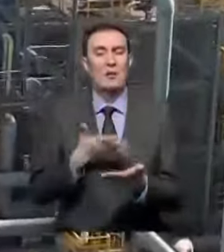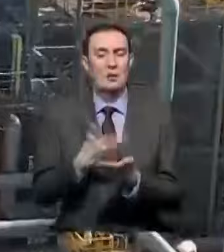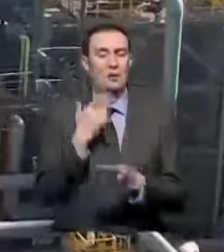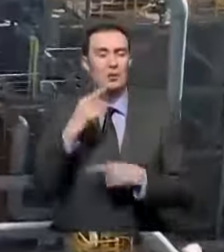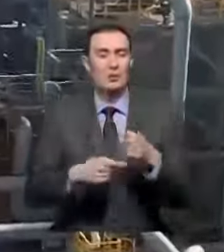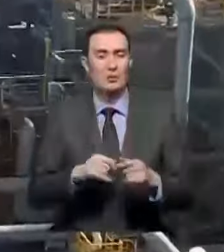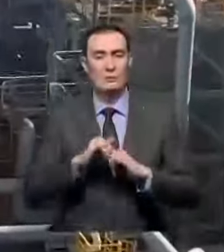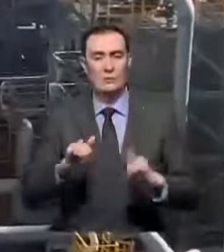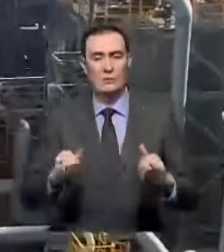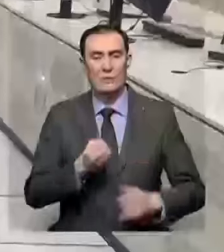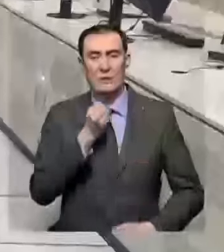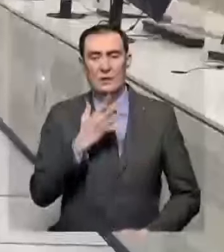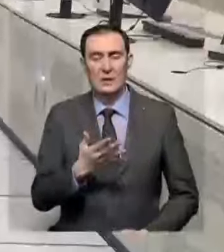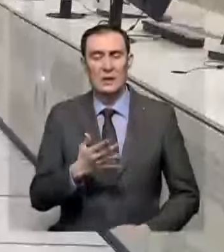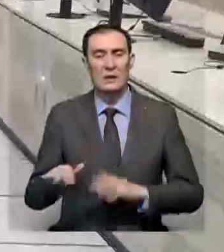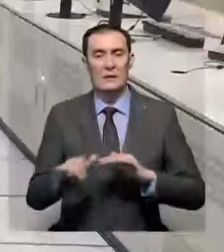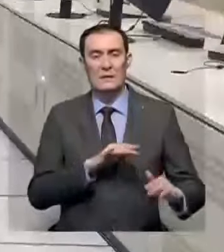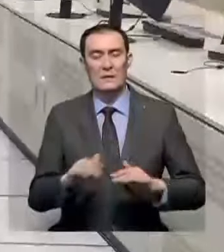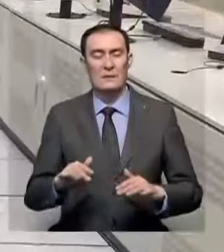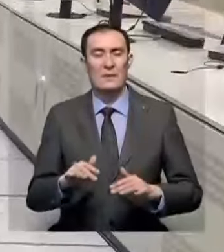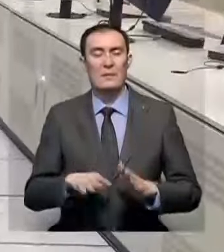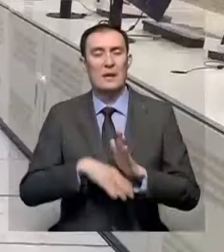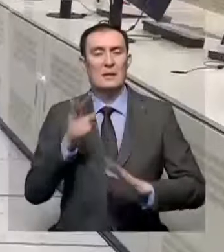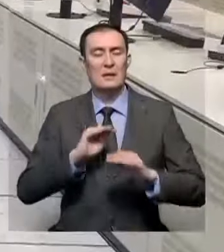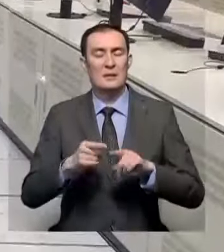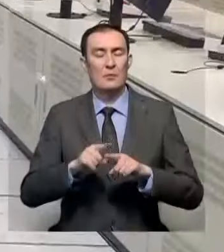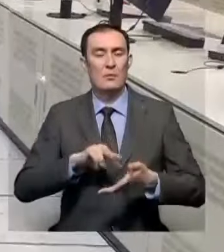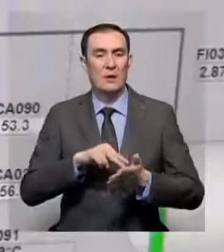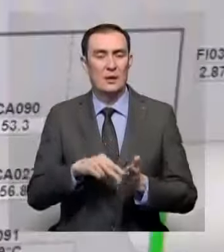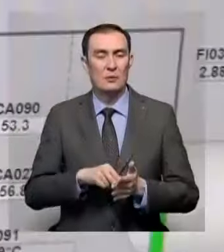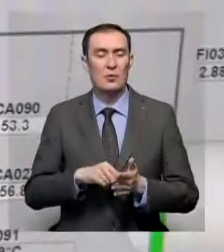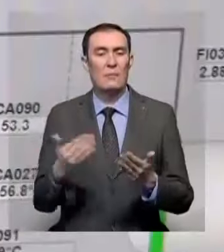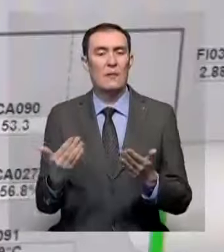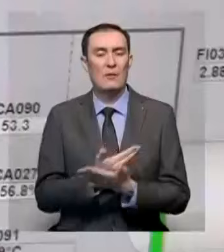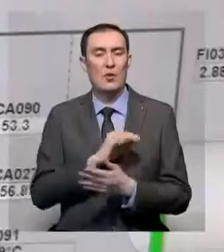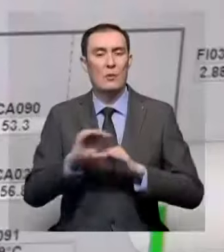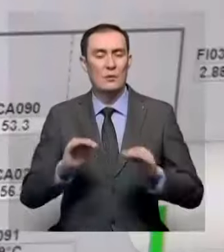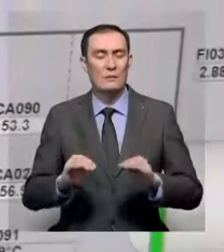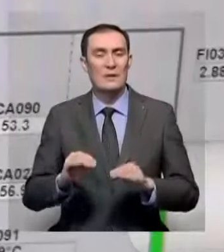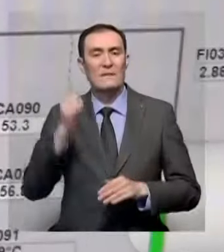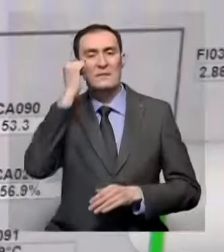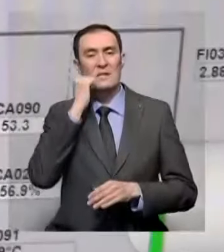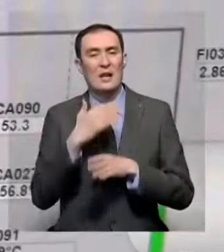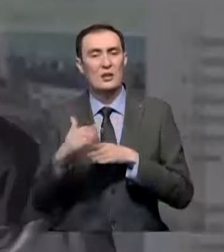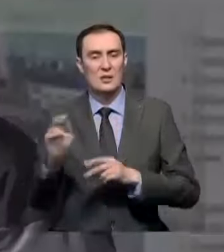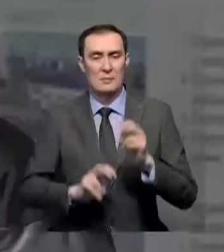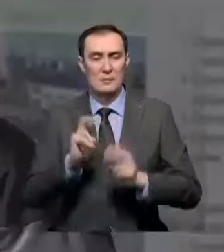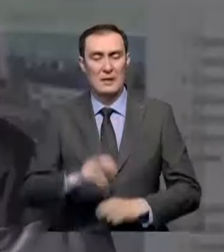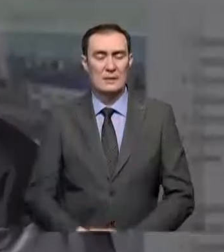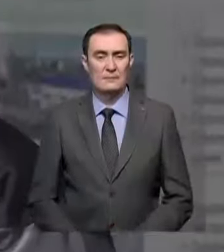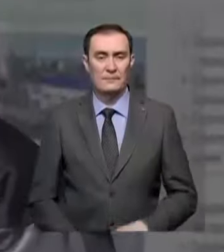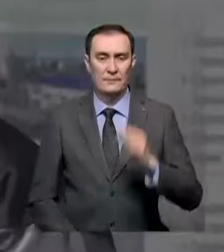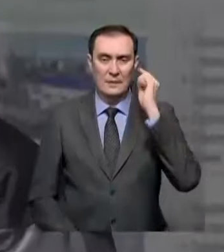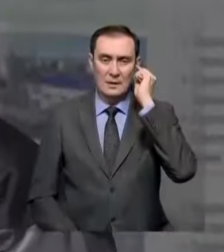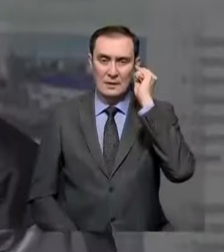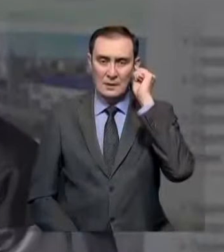ежегодно растут, в том числе благодаря проведенной на заводе модернизации. В рамках проекта обновят оборудование и в старой части предприятия. Изменения